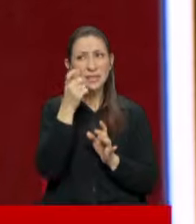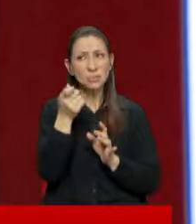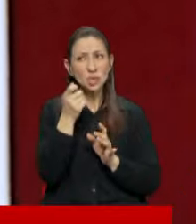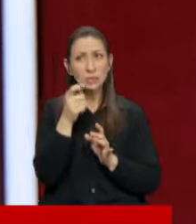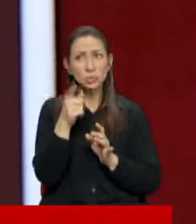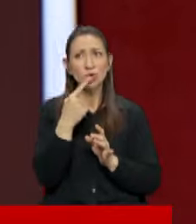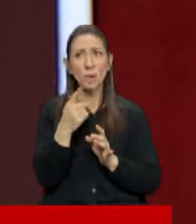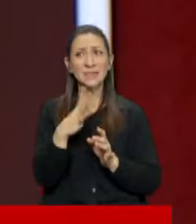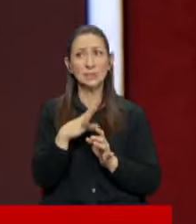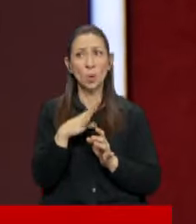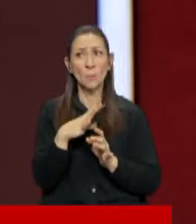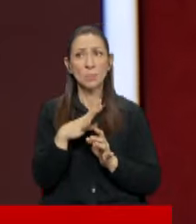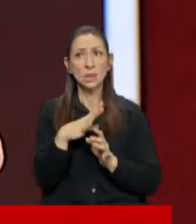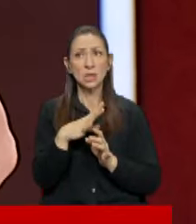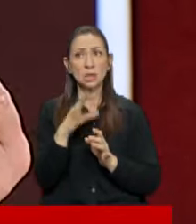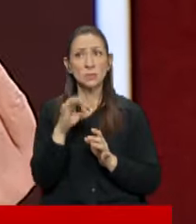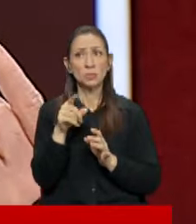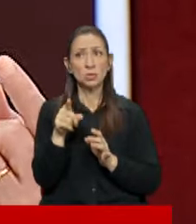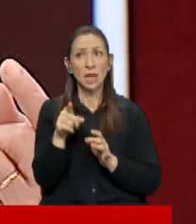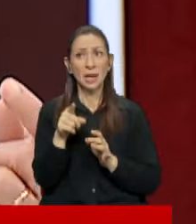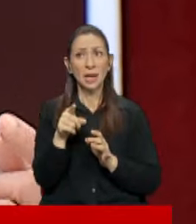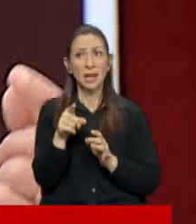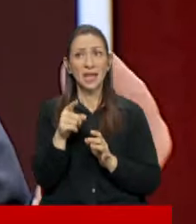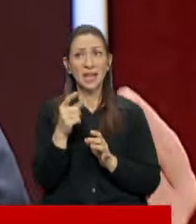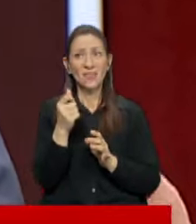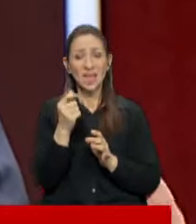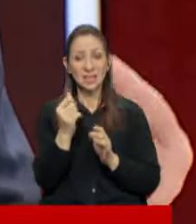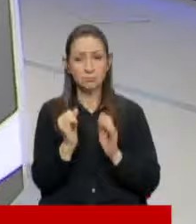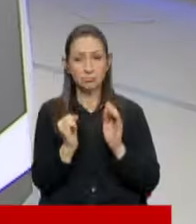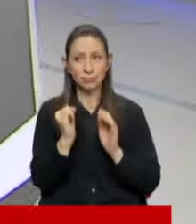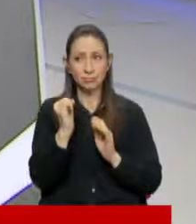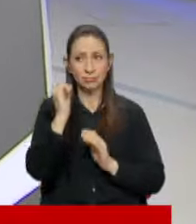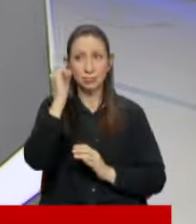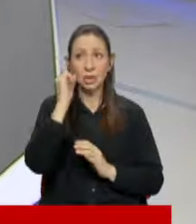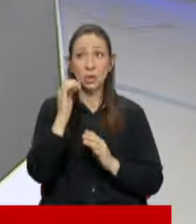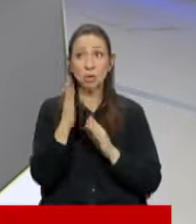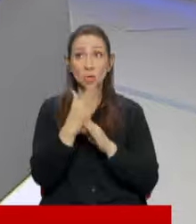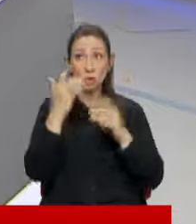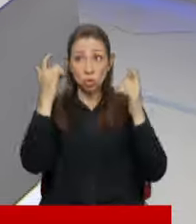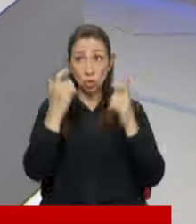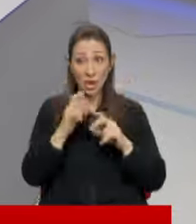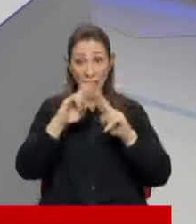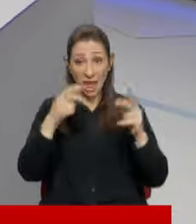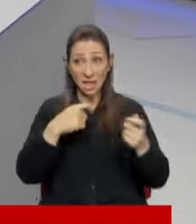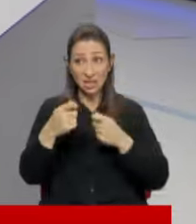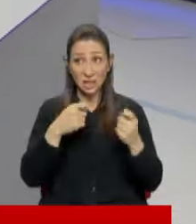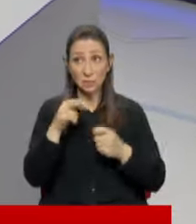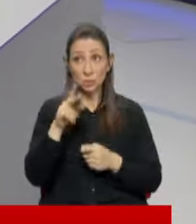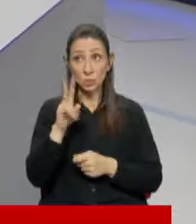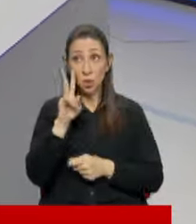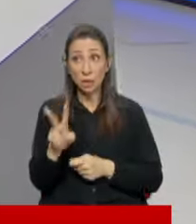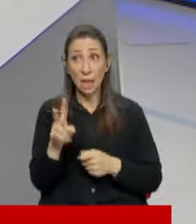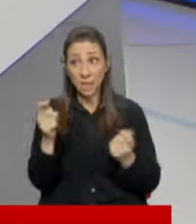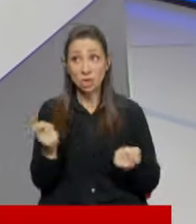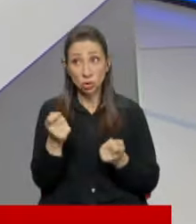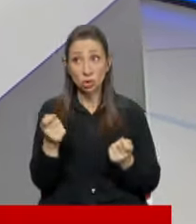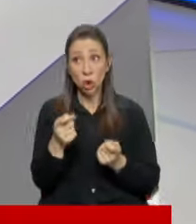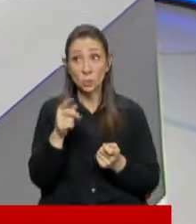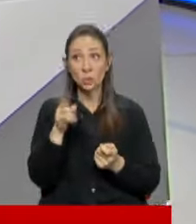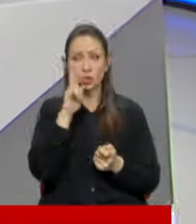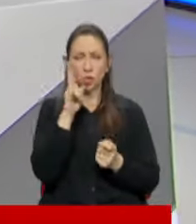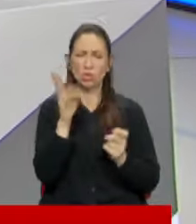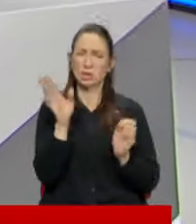çekti, bunu söylemek istiyorum. Şimdi burada yani fiyat artışlarının müsebbibi esnafmış gibi gösterilmeye çalışıyor. Bu